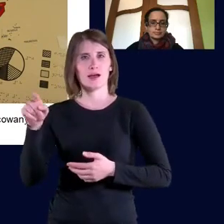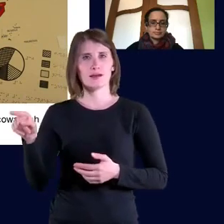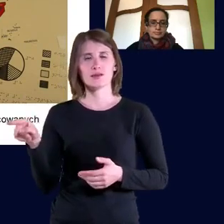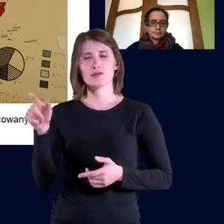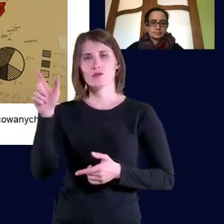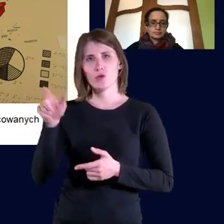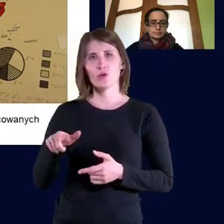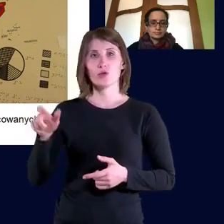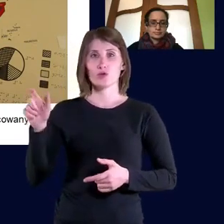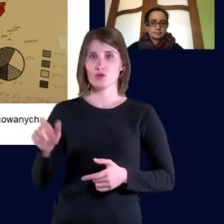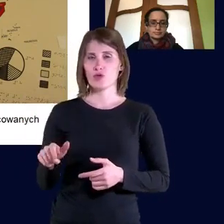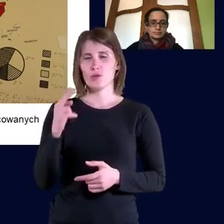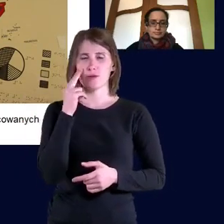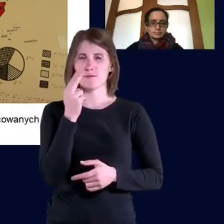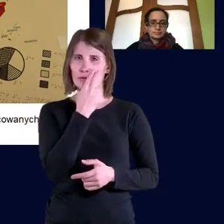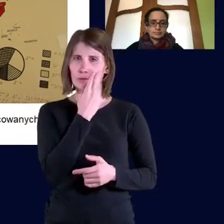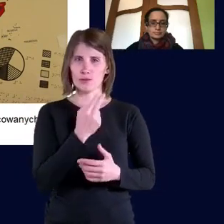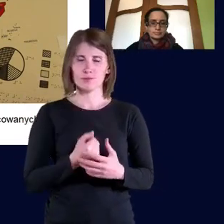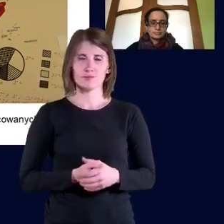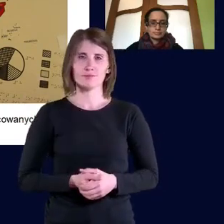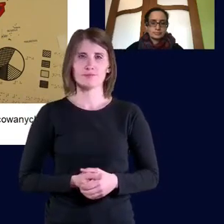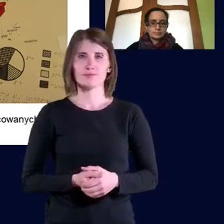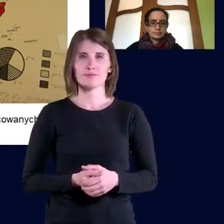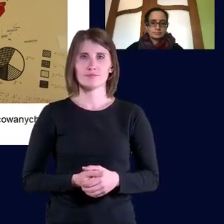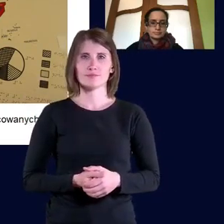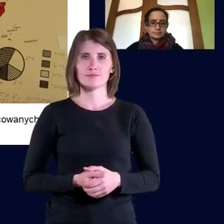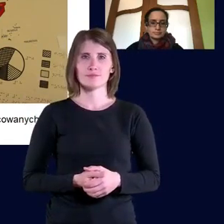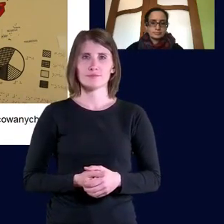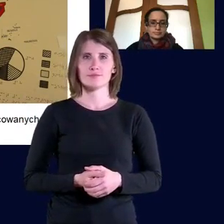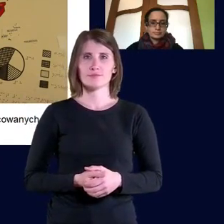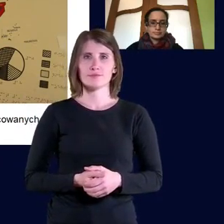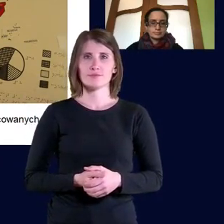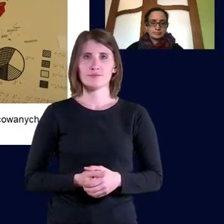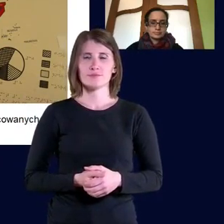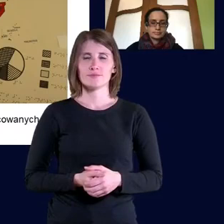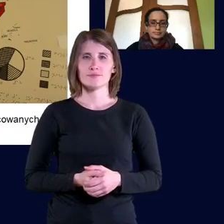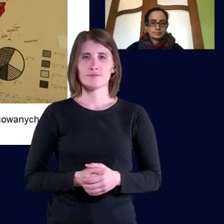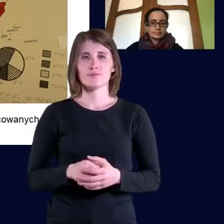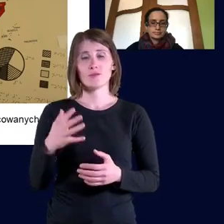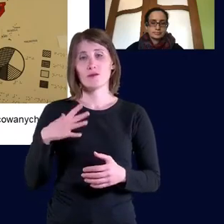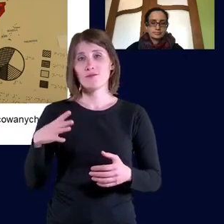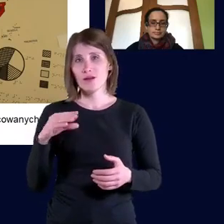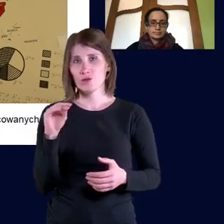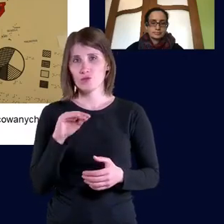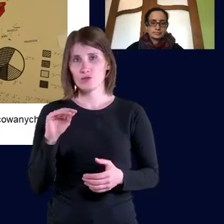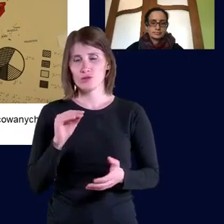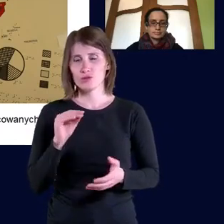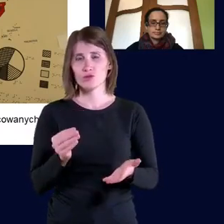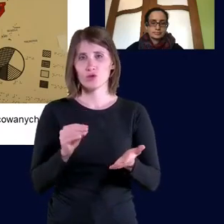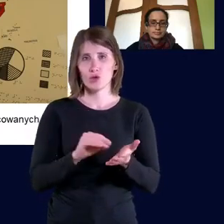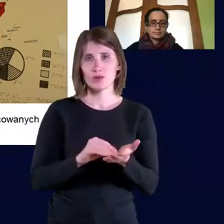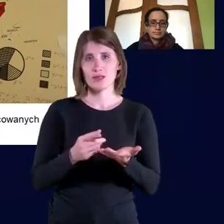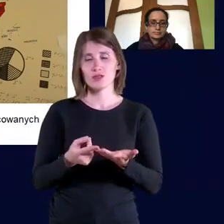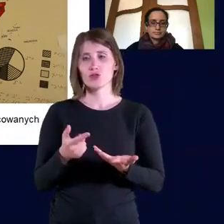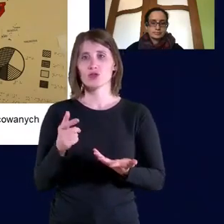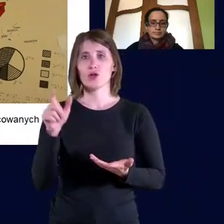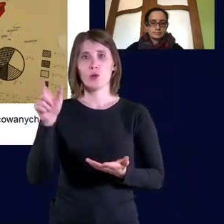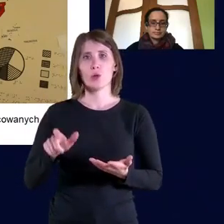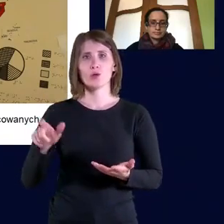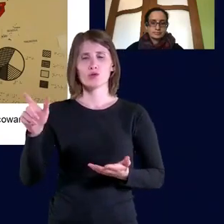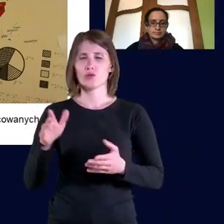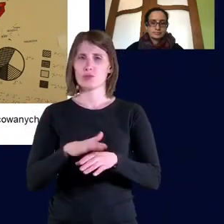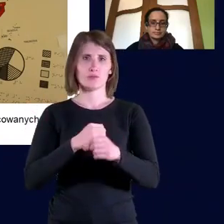osobom niewidomym trzeba też wspomnieć o tym że nie wszystkie osoby z